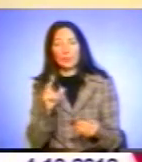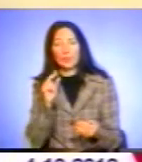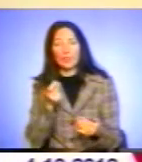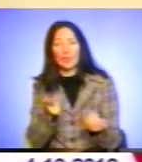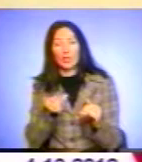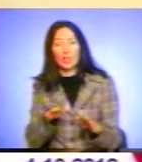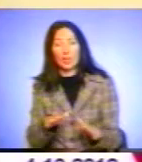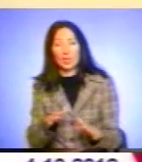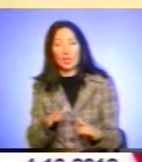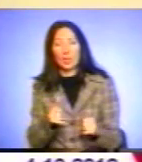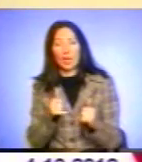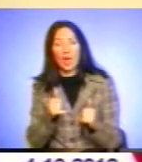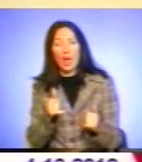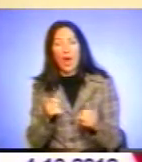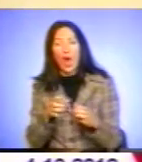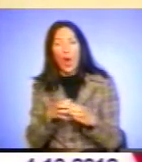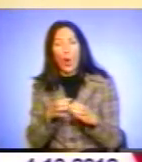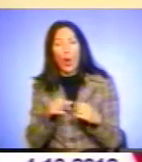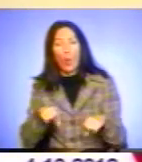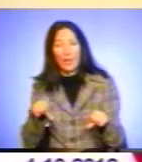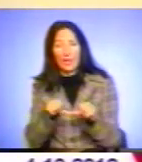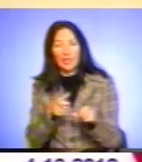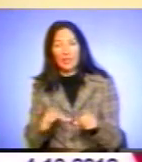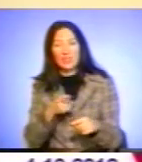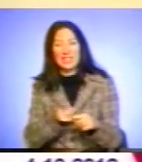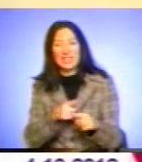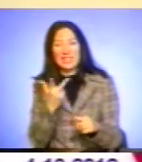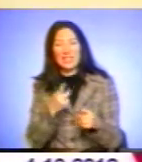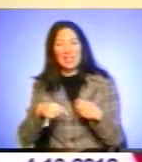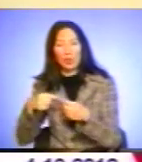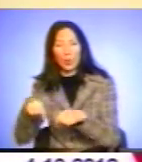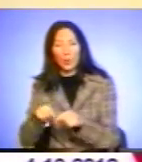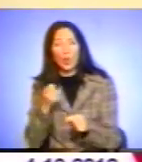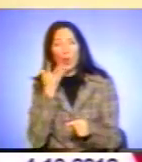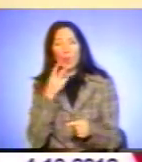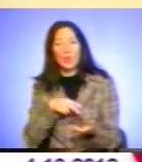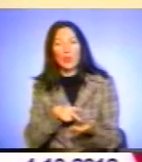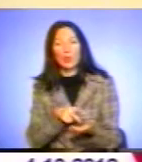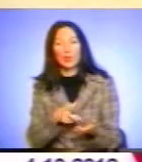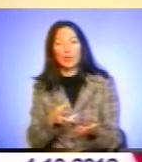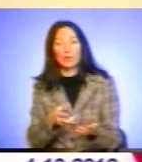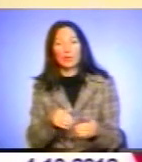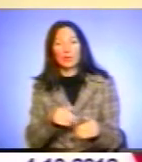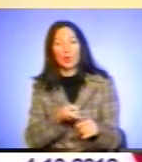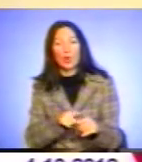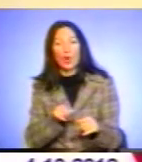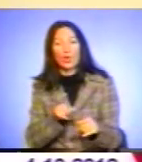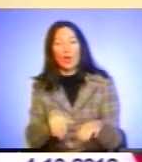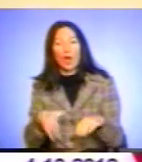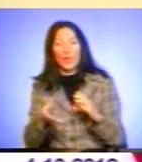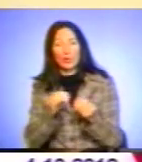в антимонопольний комітет. Всі ці три структури, коли прийдуть до цього, що це все